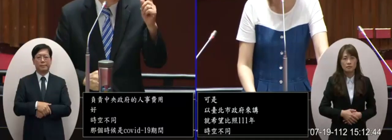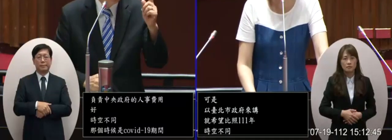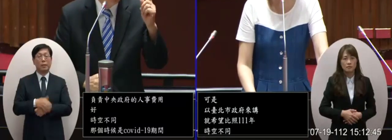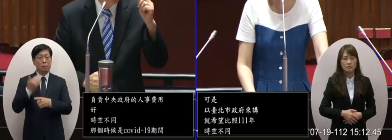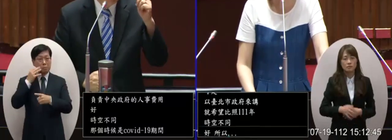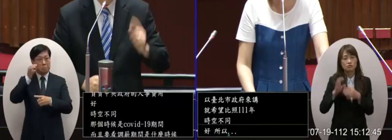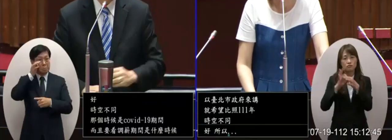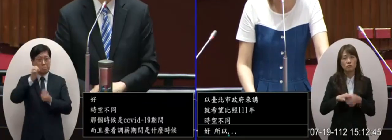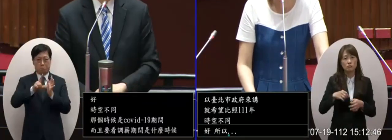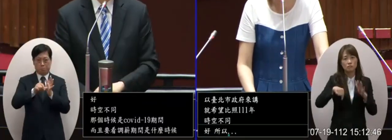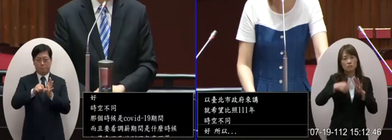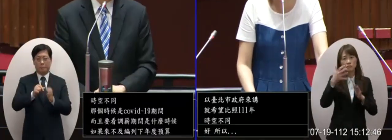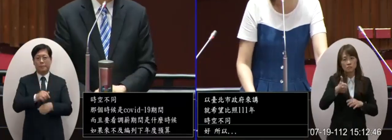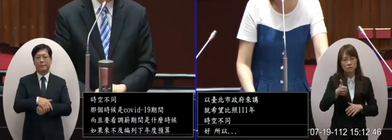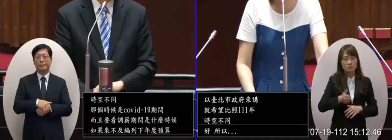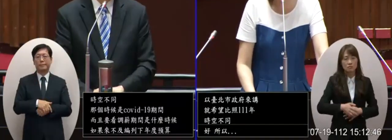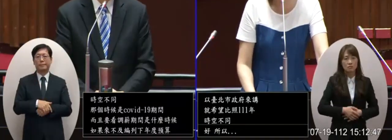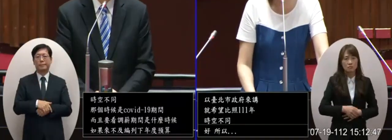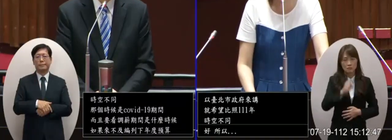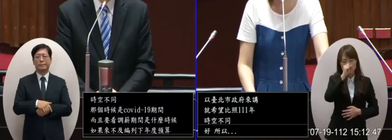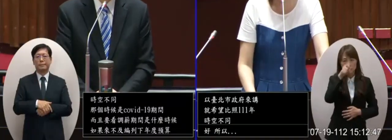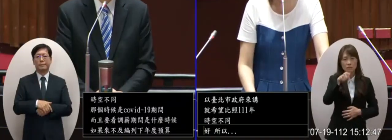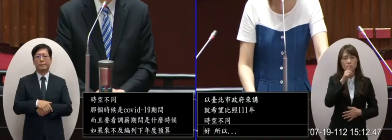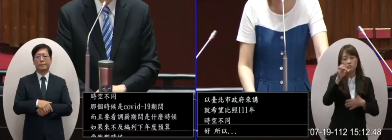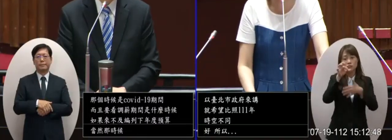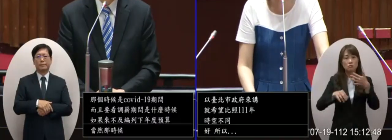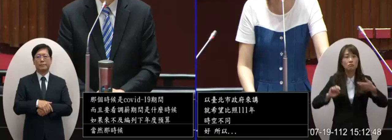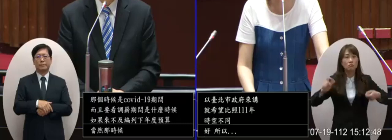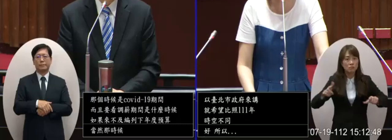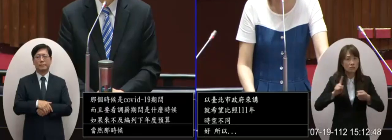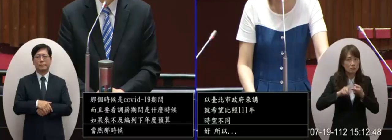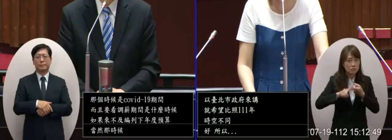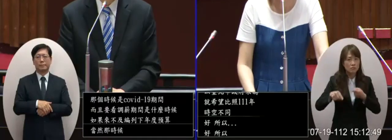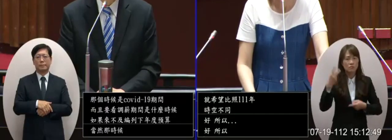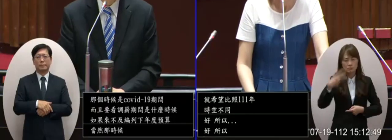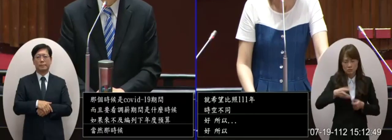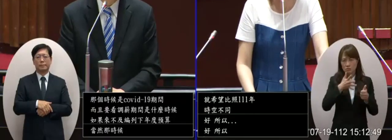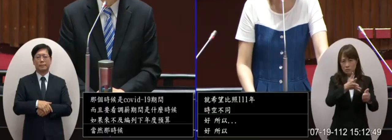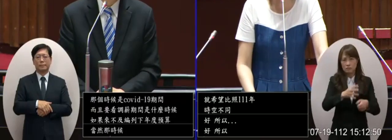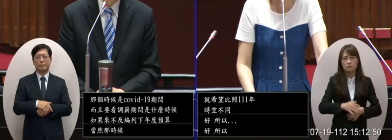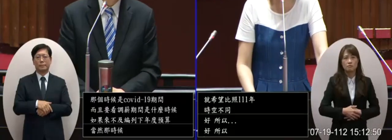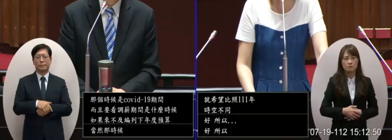所以 你要看时间。 我好，你说时空不同，那我另外请教一下，